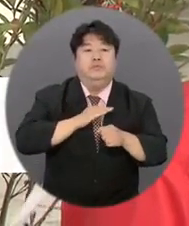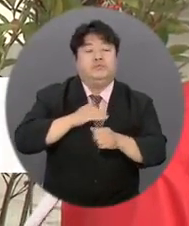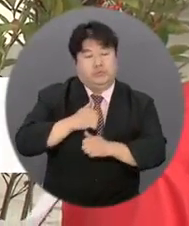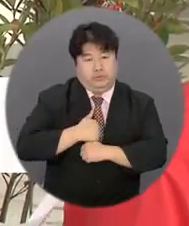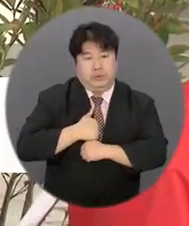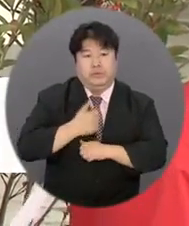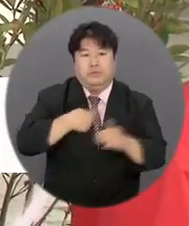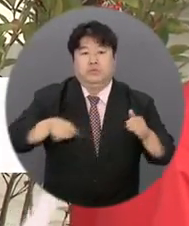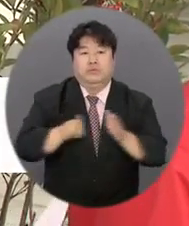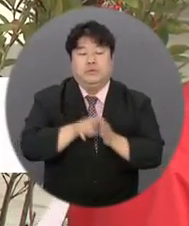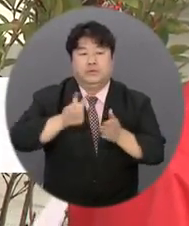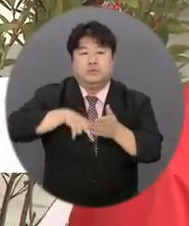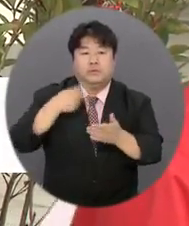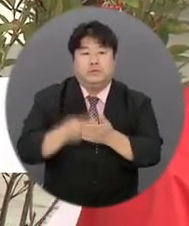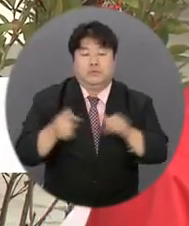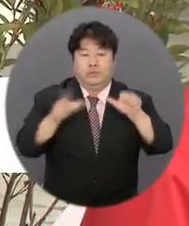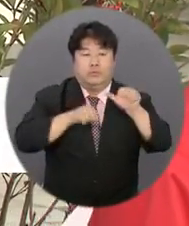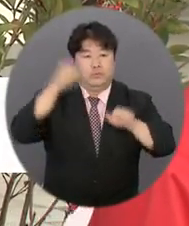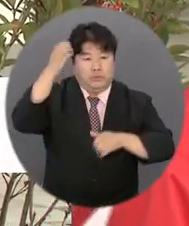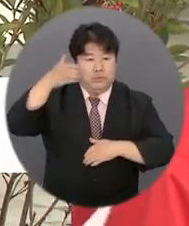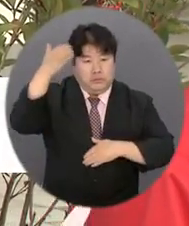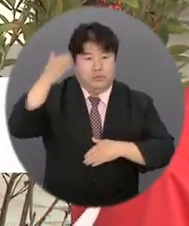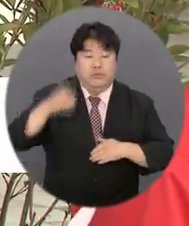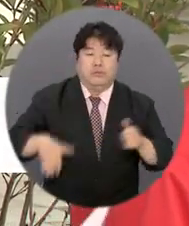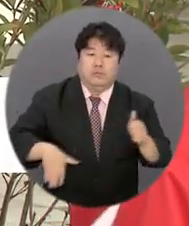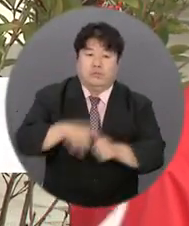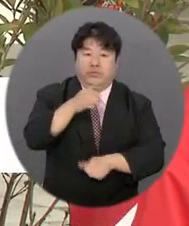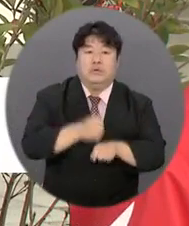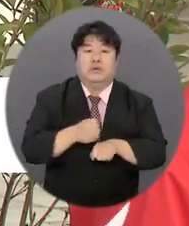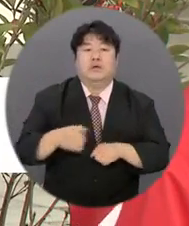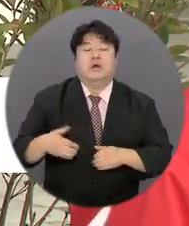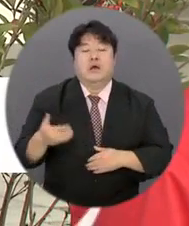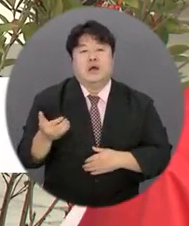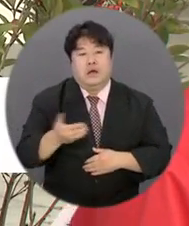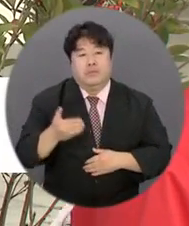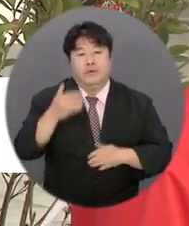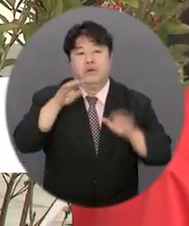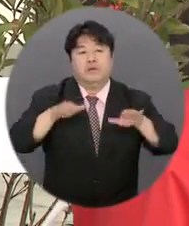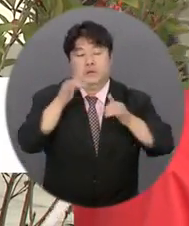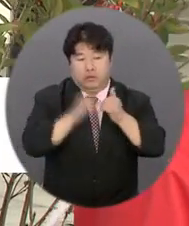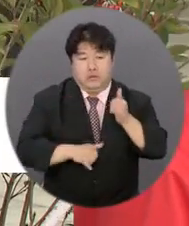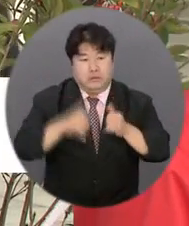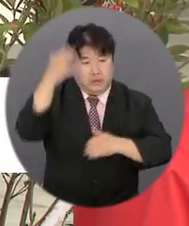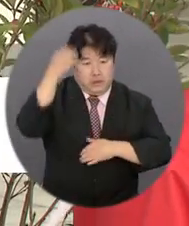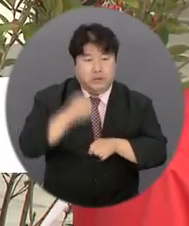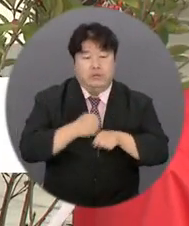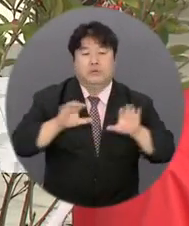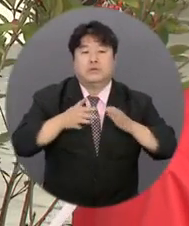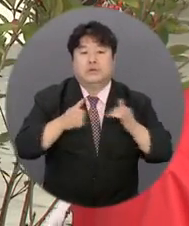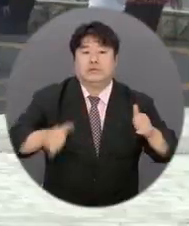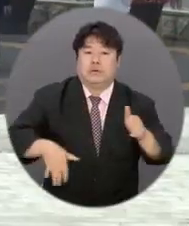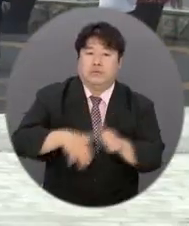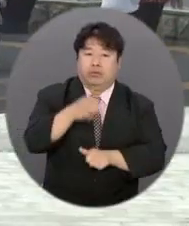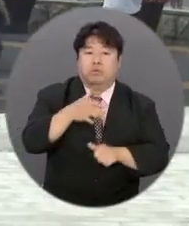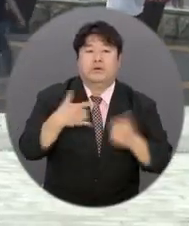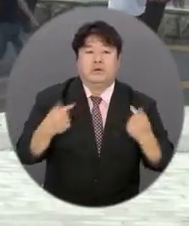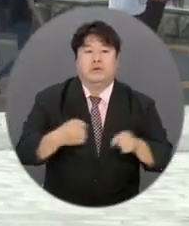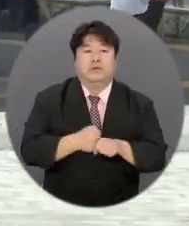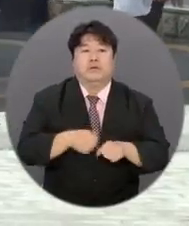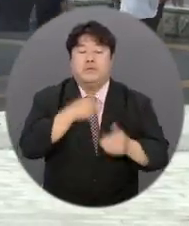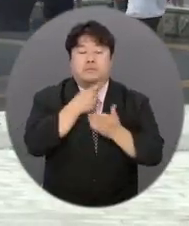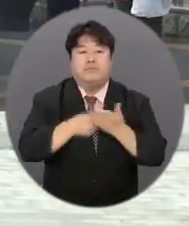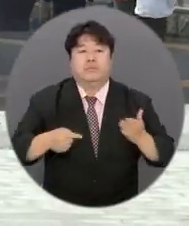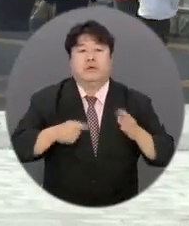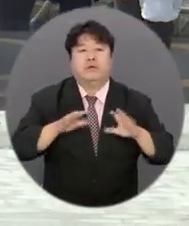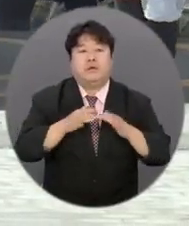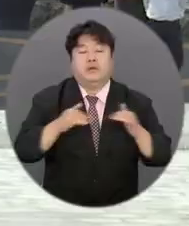쓰러져간 5월 00을 모독한 것이고 아픈 현대사를 기억하고 있는 국민들을 모독한 것이다. 피해